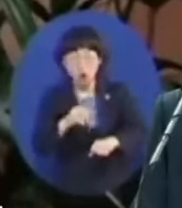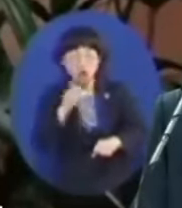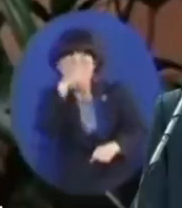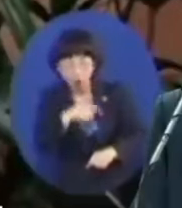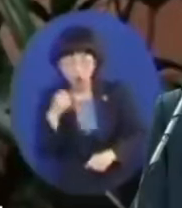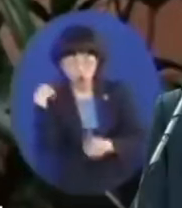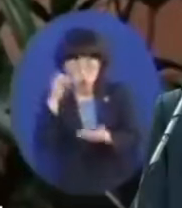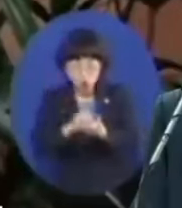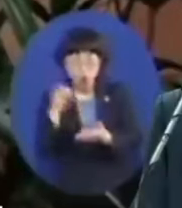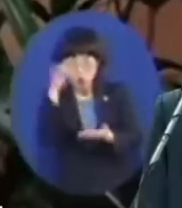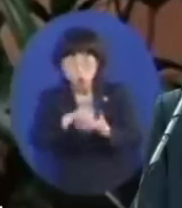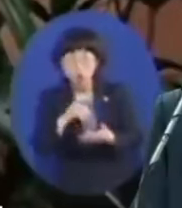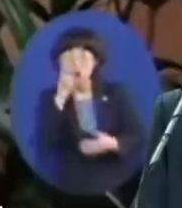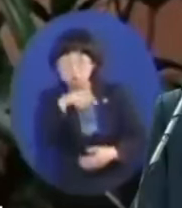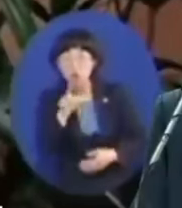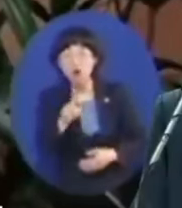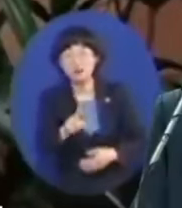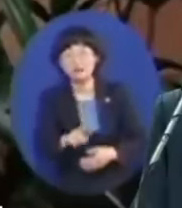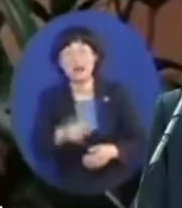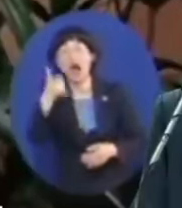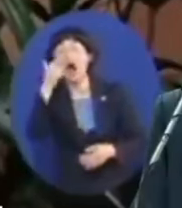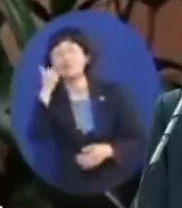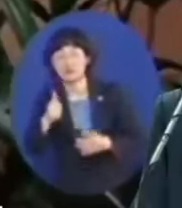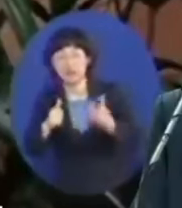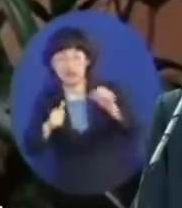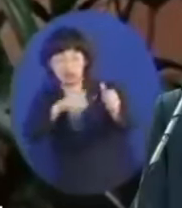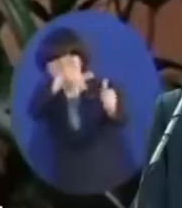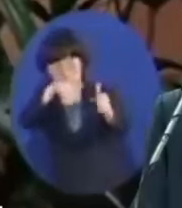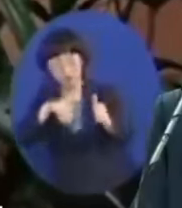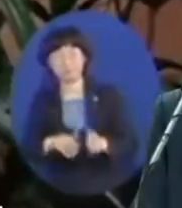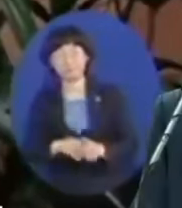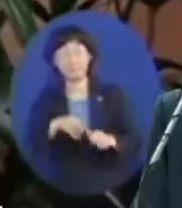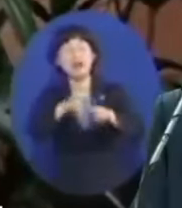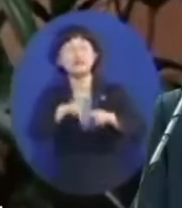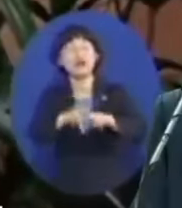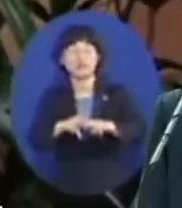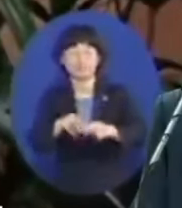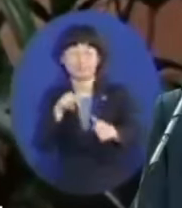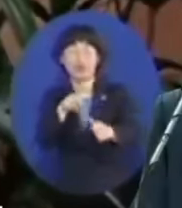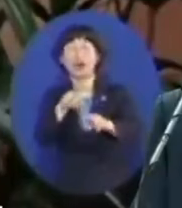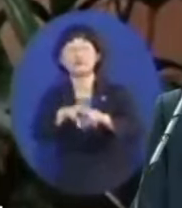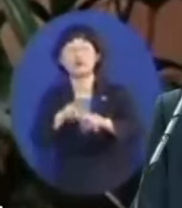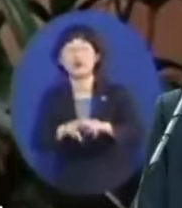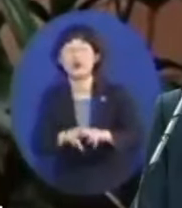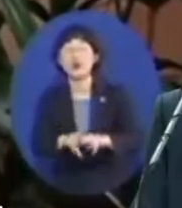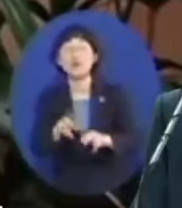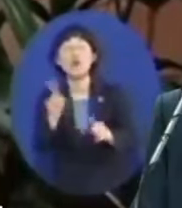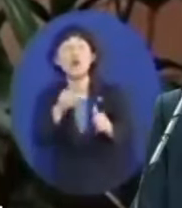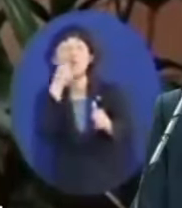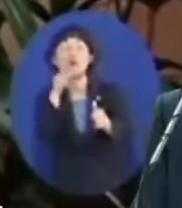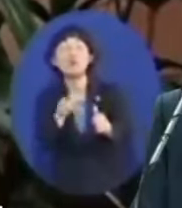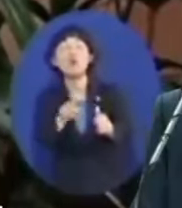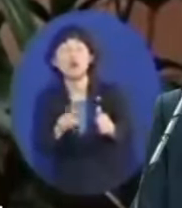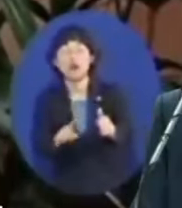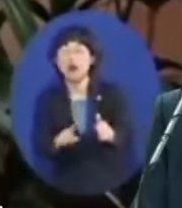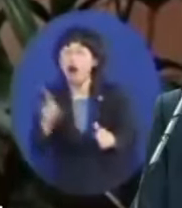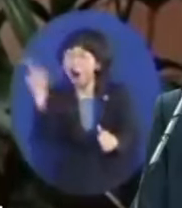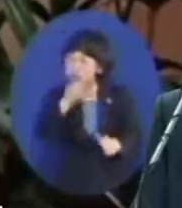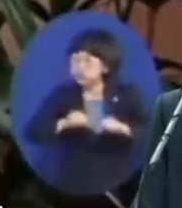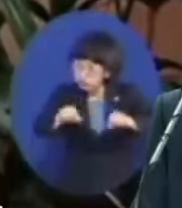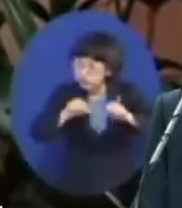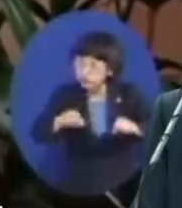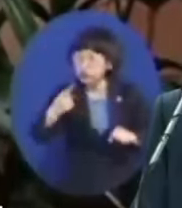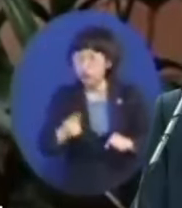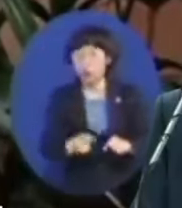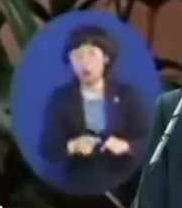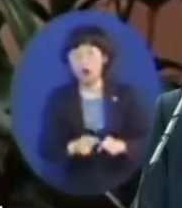들어오신다. 아버님이 용기야 이리 오너라 가니까 여기 앉아라. 아니, 네가 뭐하라 그랬나. 아무리 소재도 자꾸